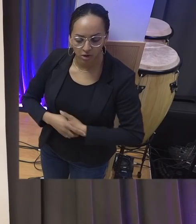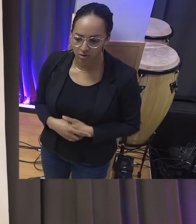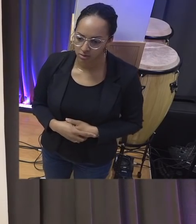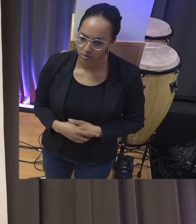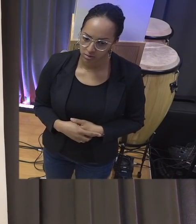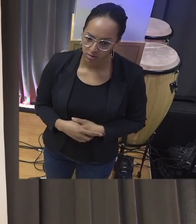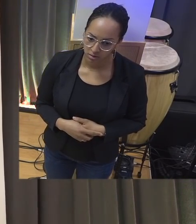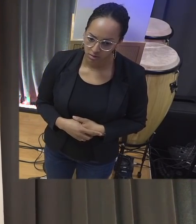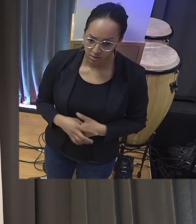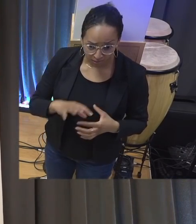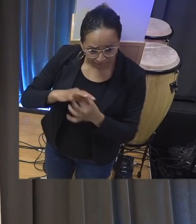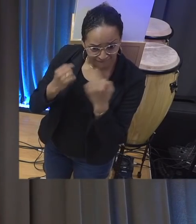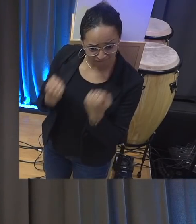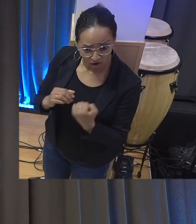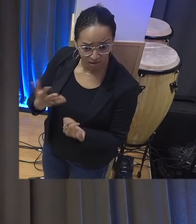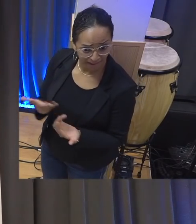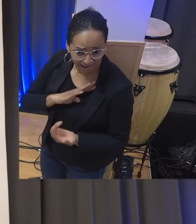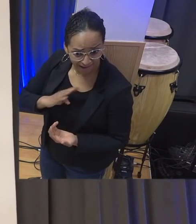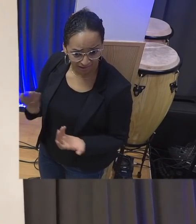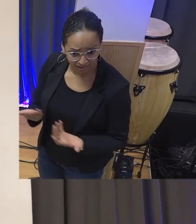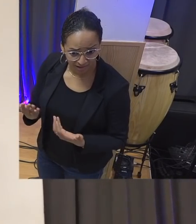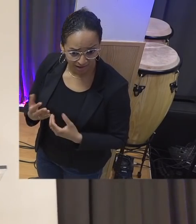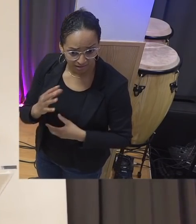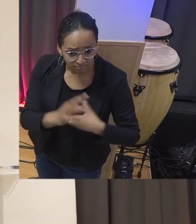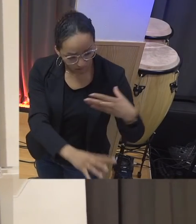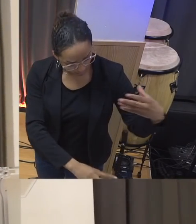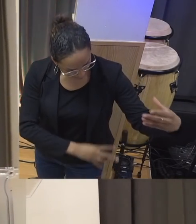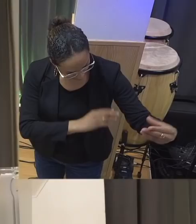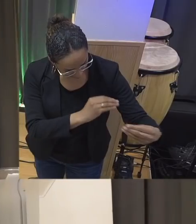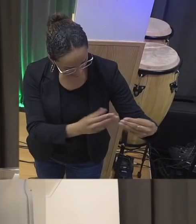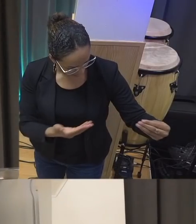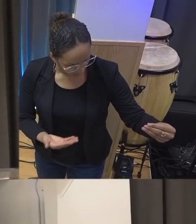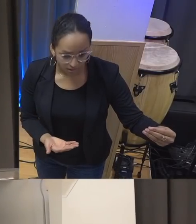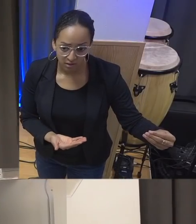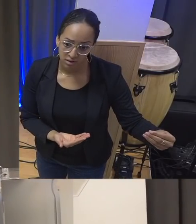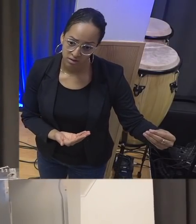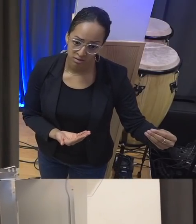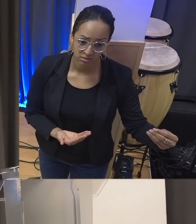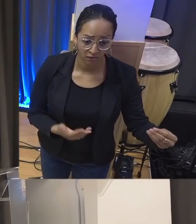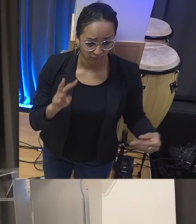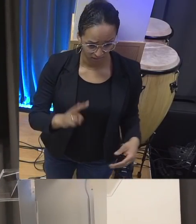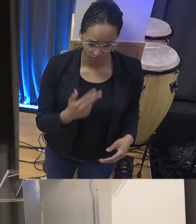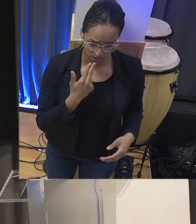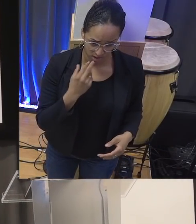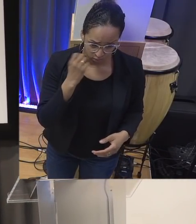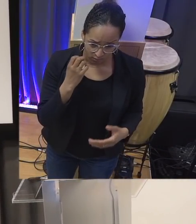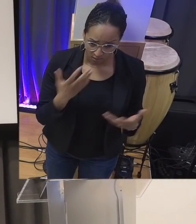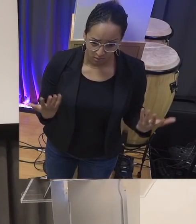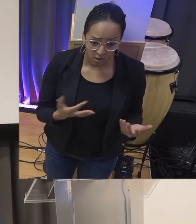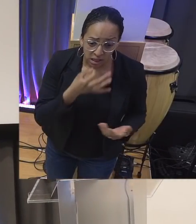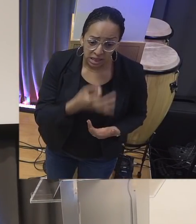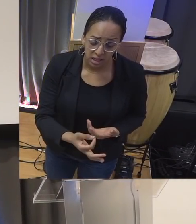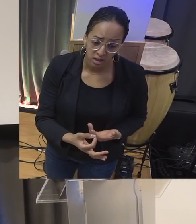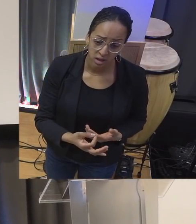Dans un monde qui, aujourd'hui, effectivement, c'est un mot, je dirais presque à la mode, on parle